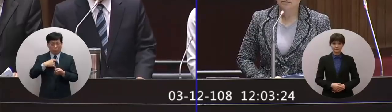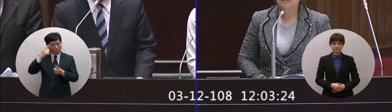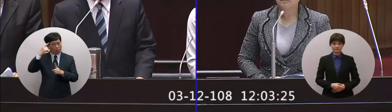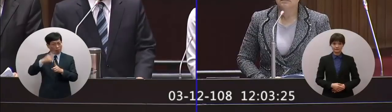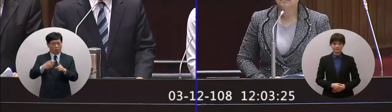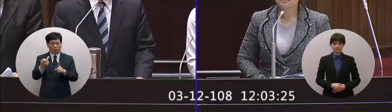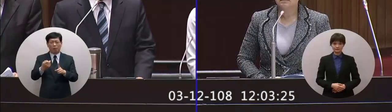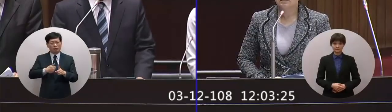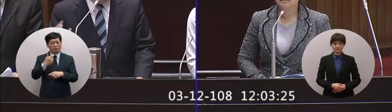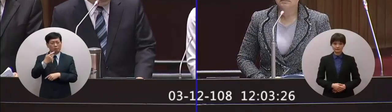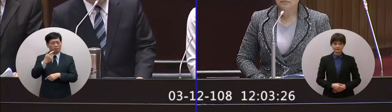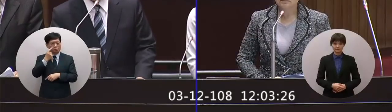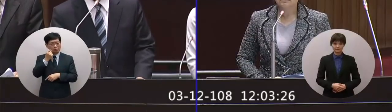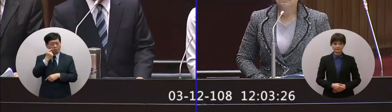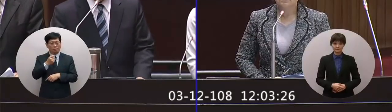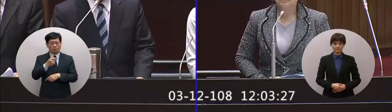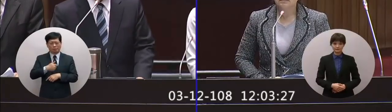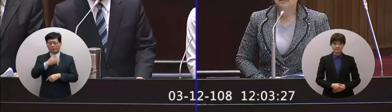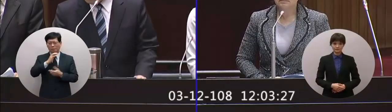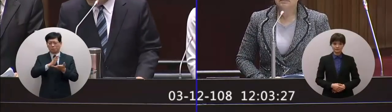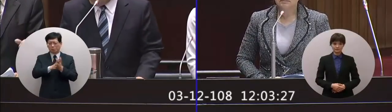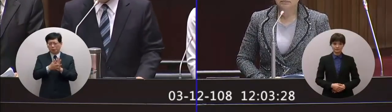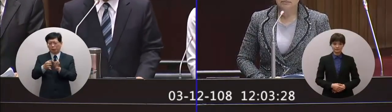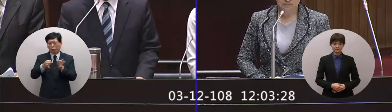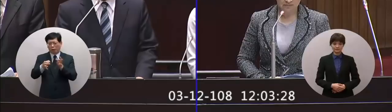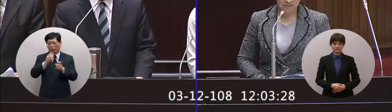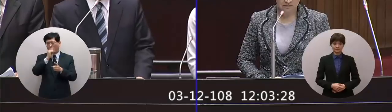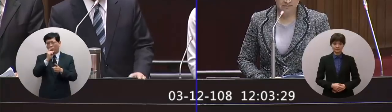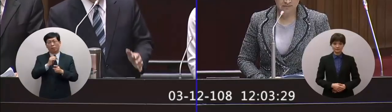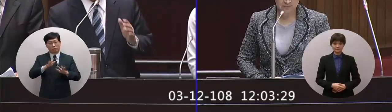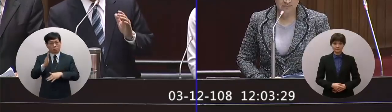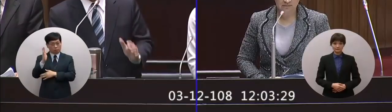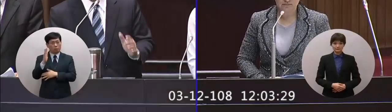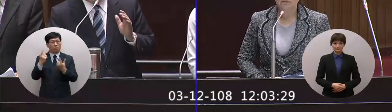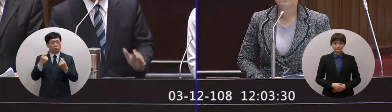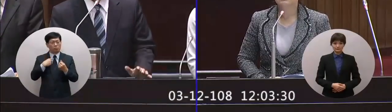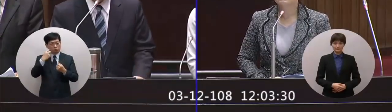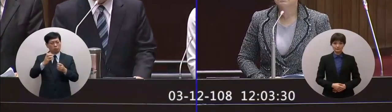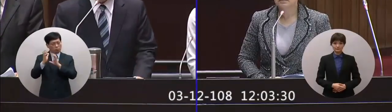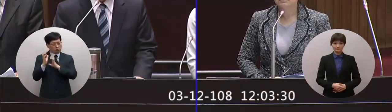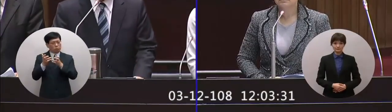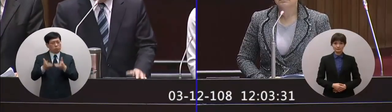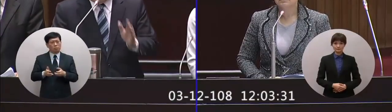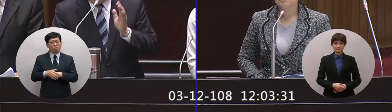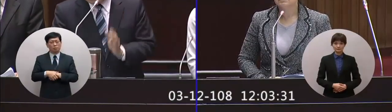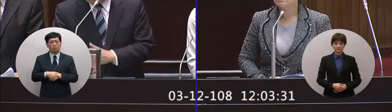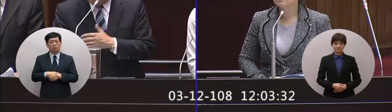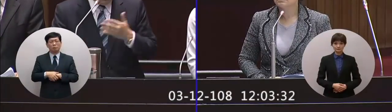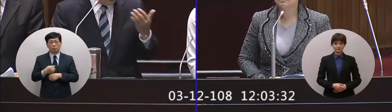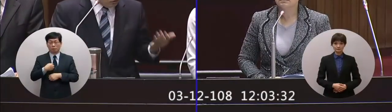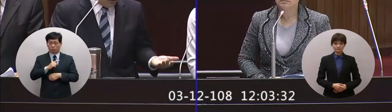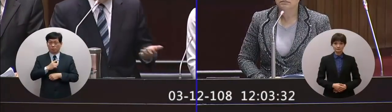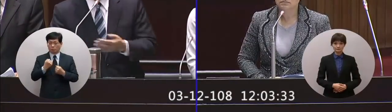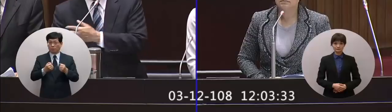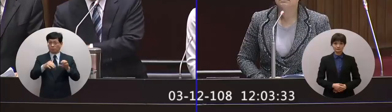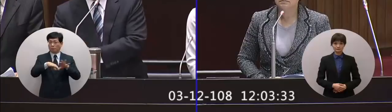弱智化，这很可惜，或者商业化。那这个当然政府机关更觉得责任更重，所以我们再